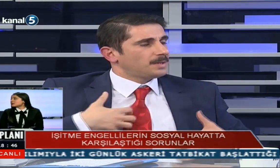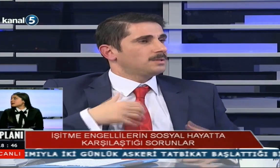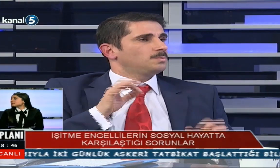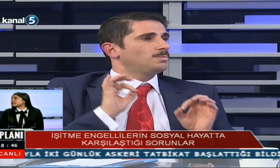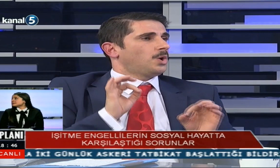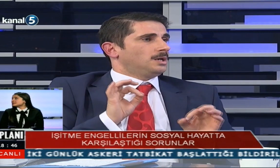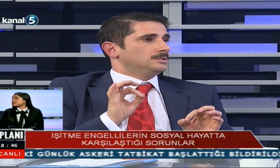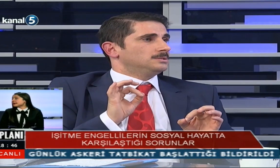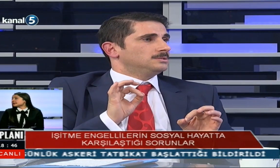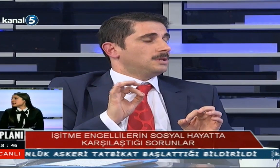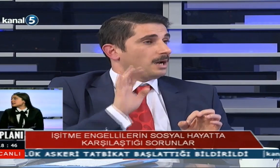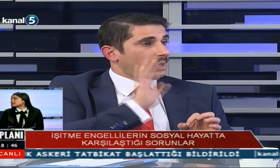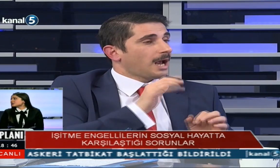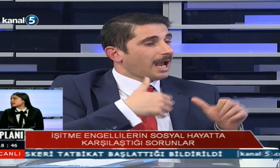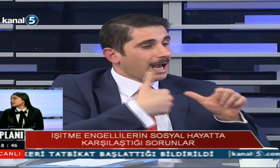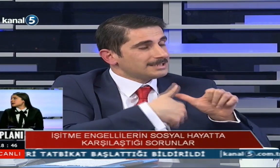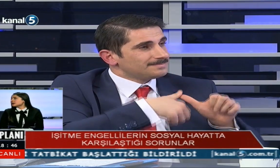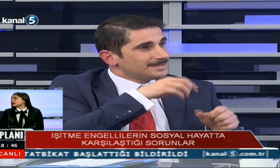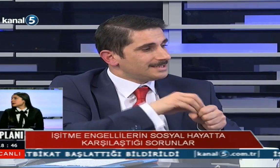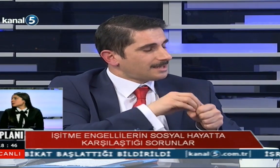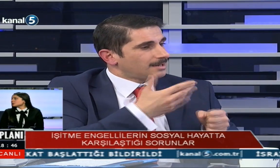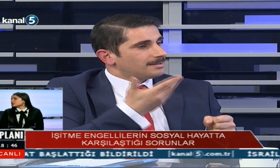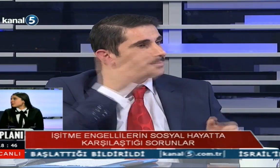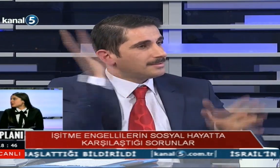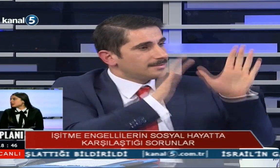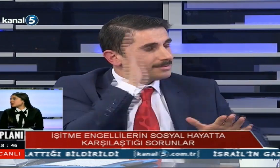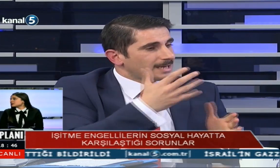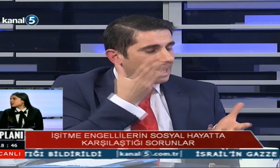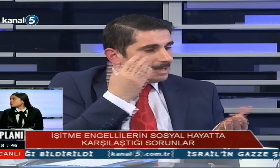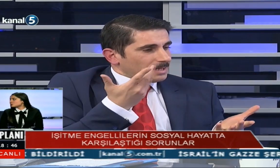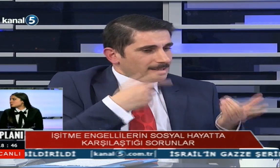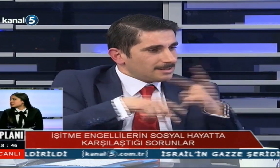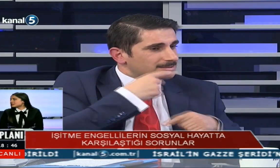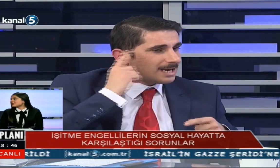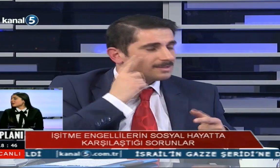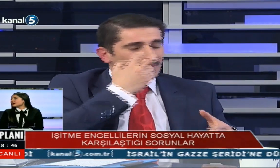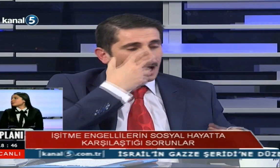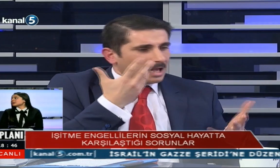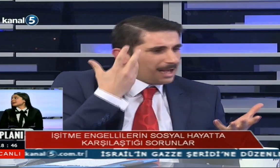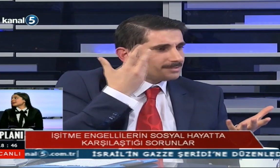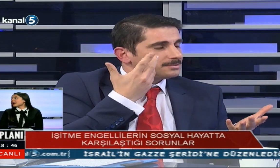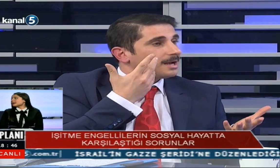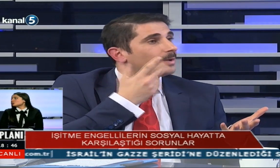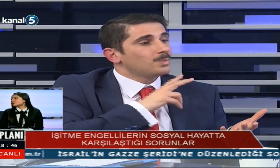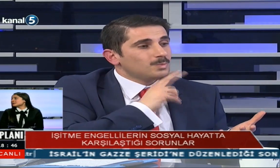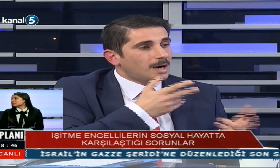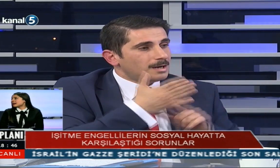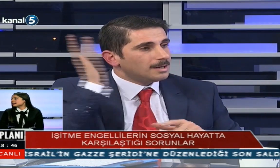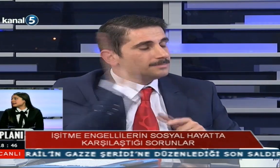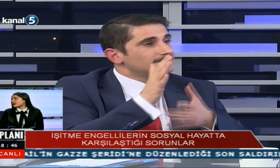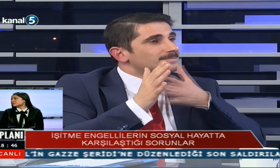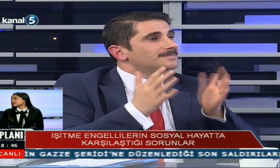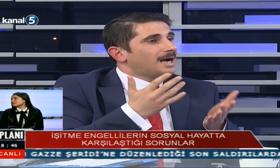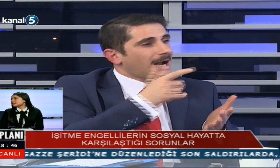2023'e dediğimiz gibi engelsiz gideceğiz. Muhteşem bir şekilde hazırlanıyoruz bunlar için. Fakat değerli büyüklerimizden